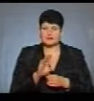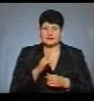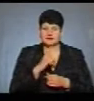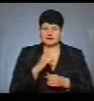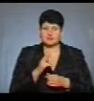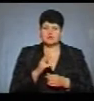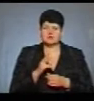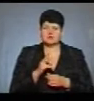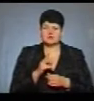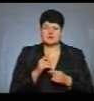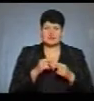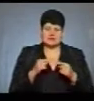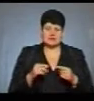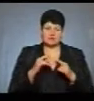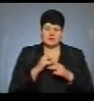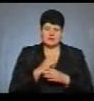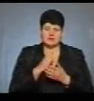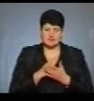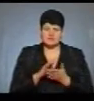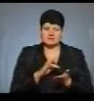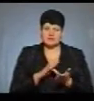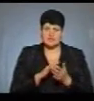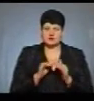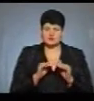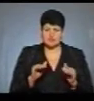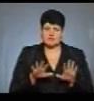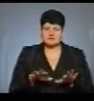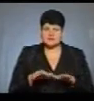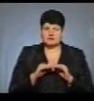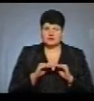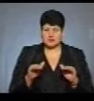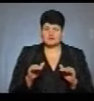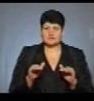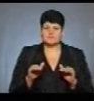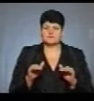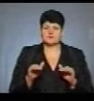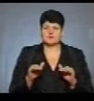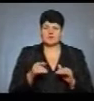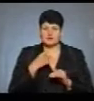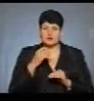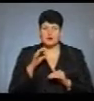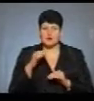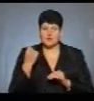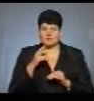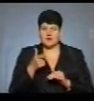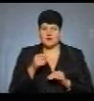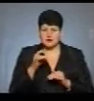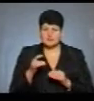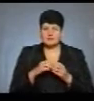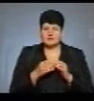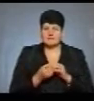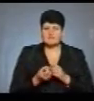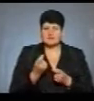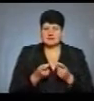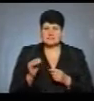незважаючи, різні помилки є на центральному рівні, на місцевому рівні, на, от так, як я казав, і в облгазі, там певні проблеми виникли